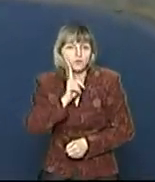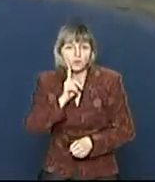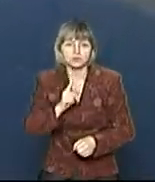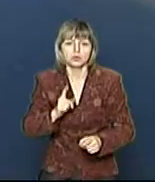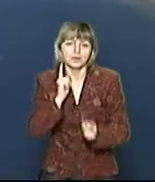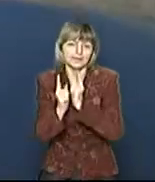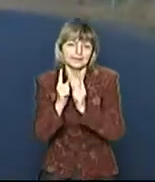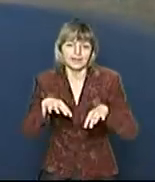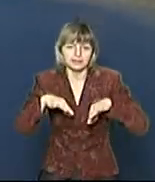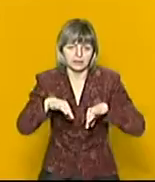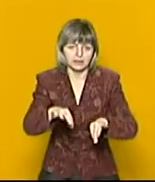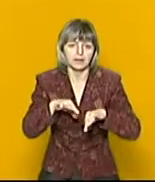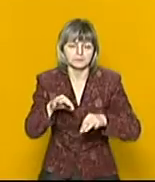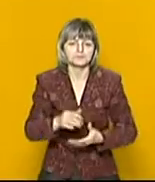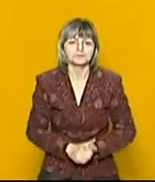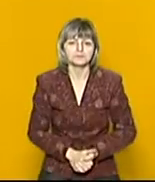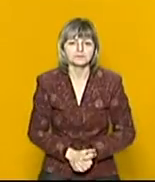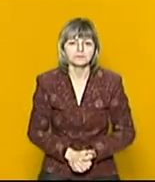їздити.